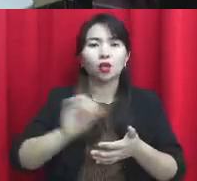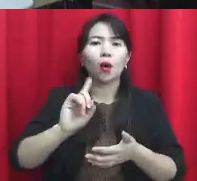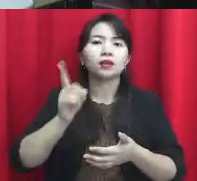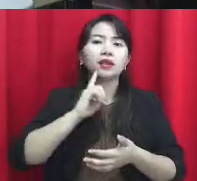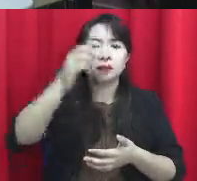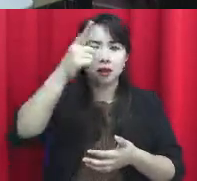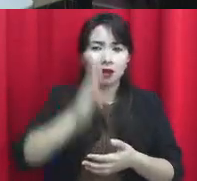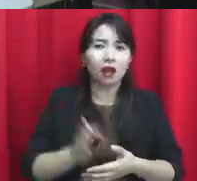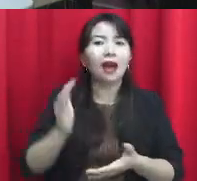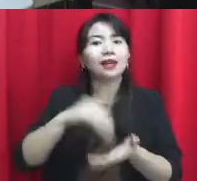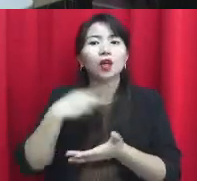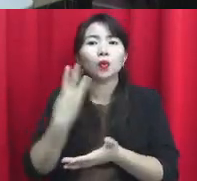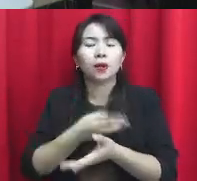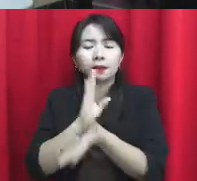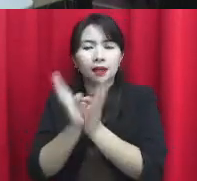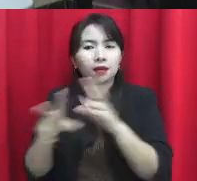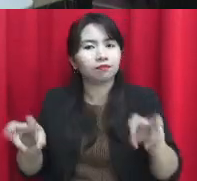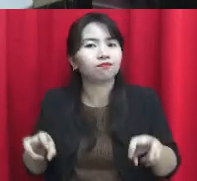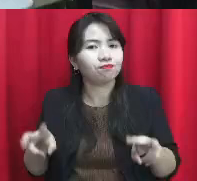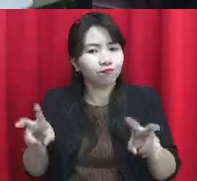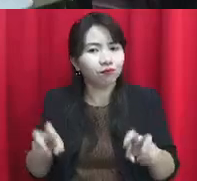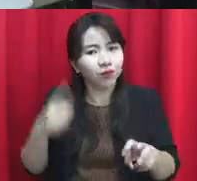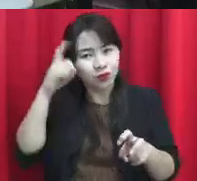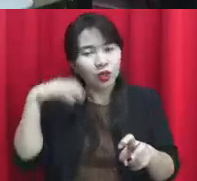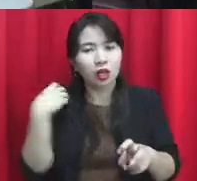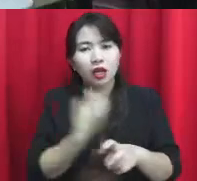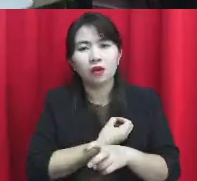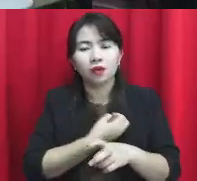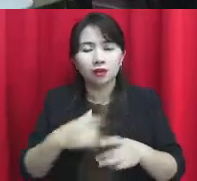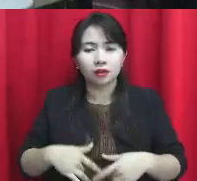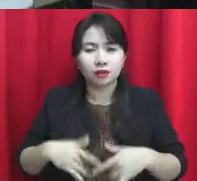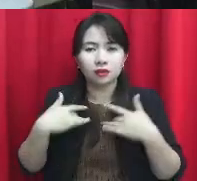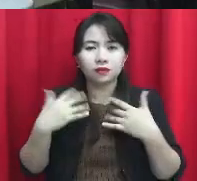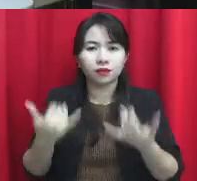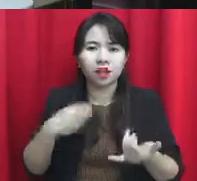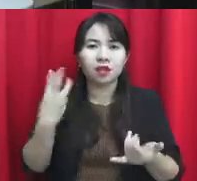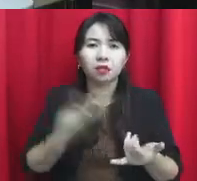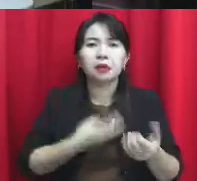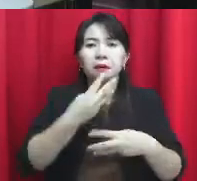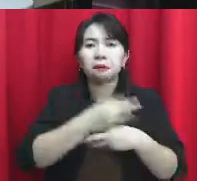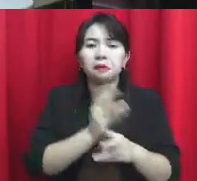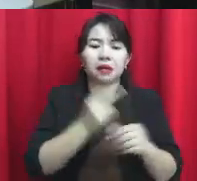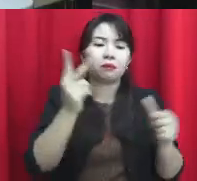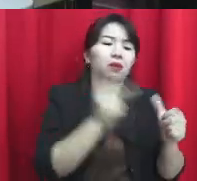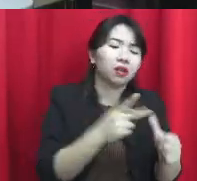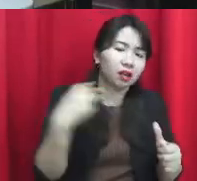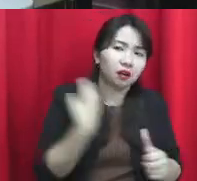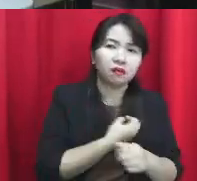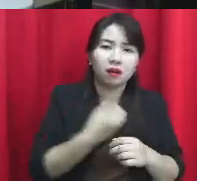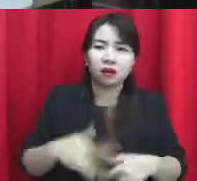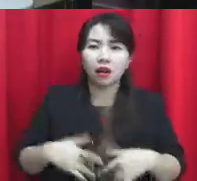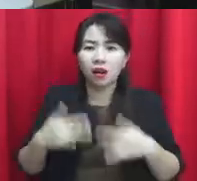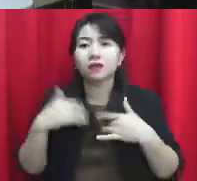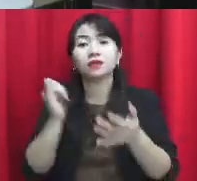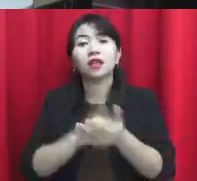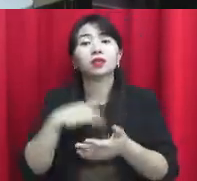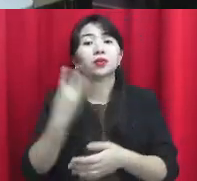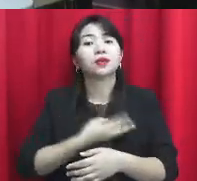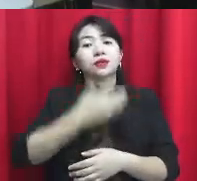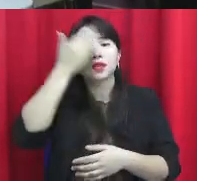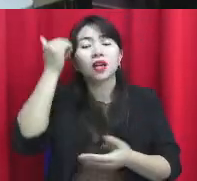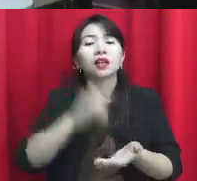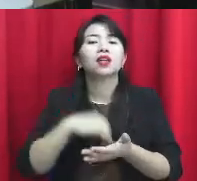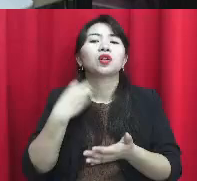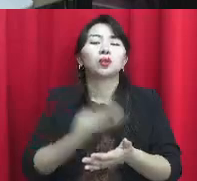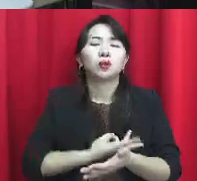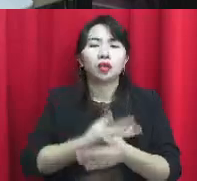selfish for how many years of our life now na mas pina priority natin buhayin yung sarili natin na nakakalimot na tayo nagiging